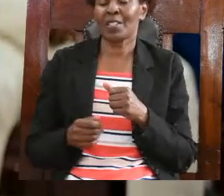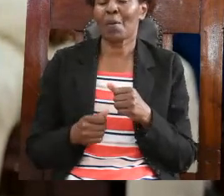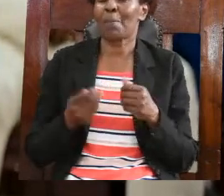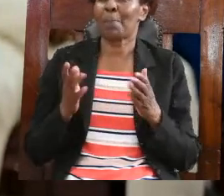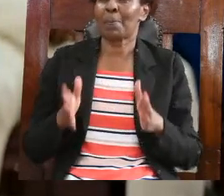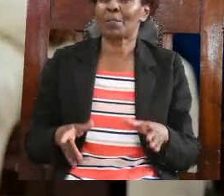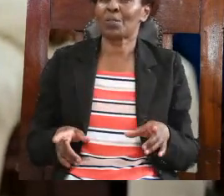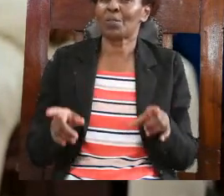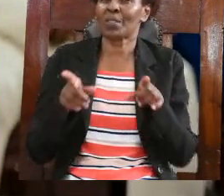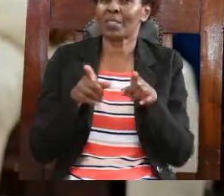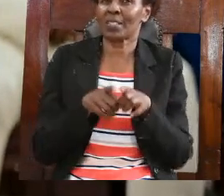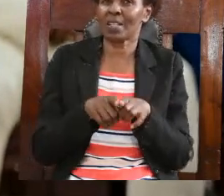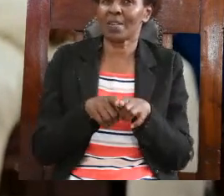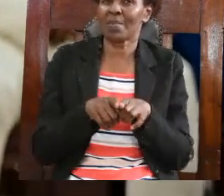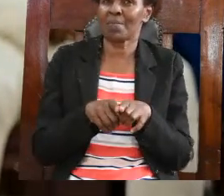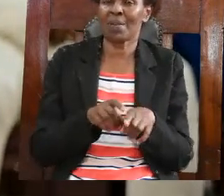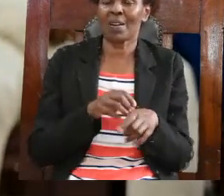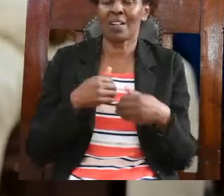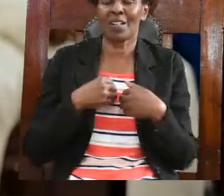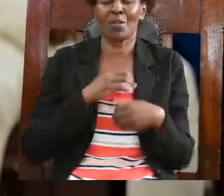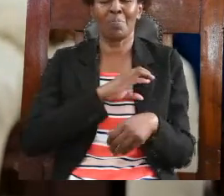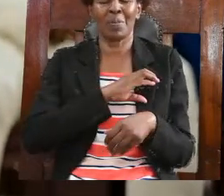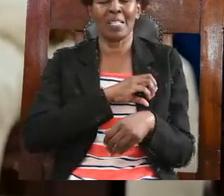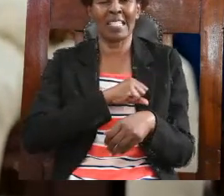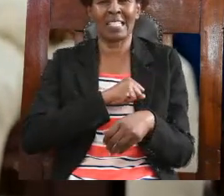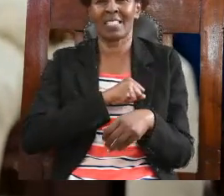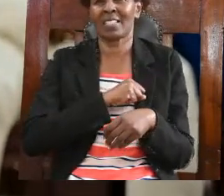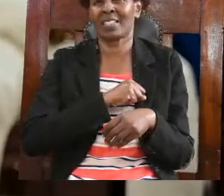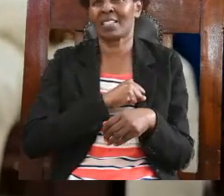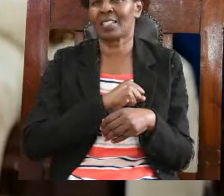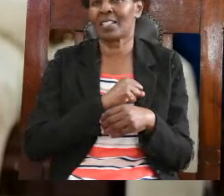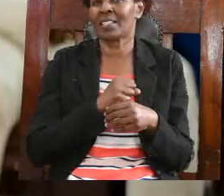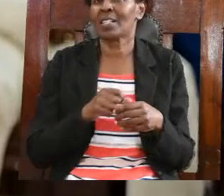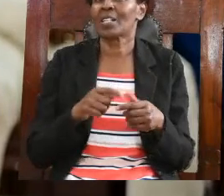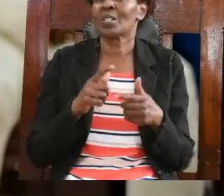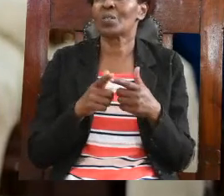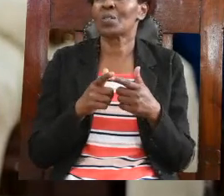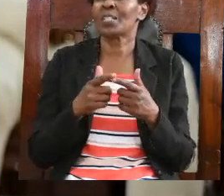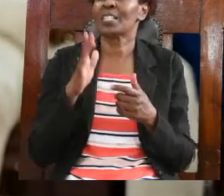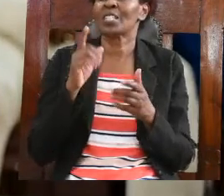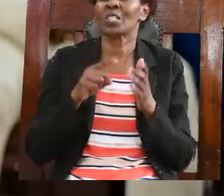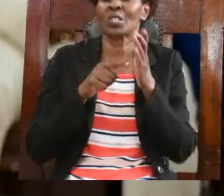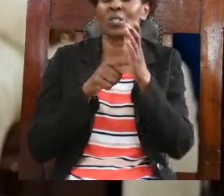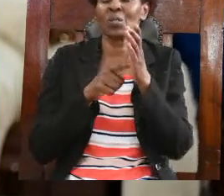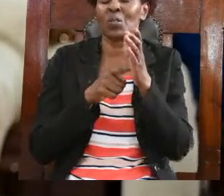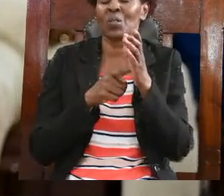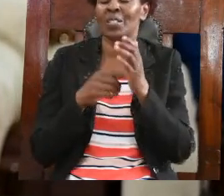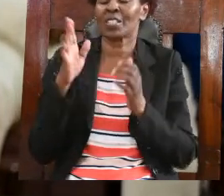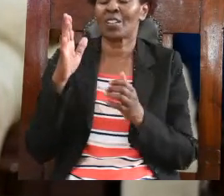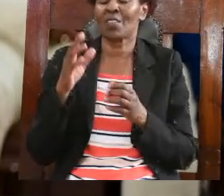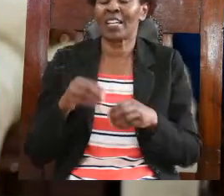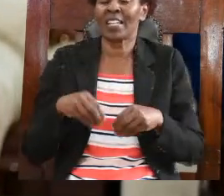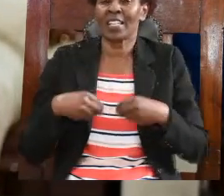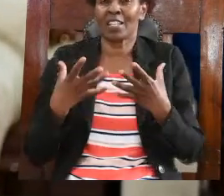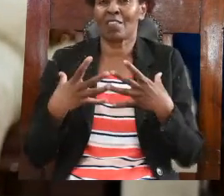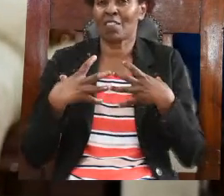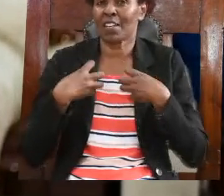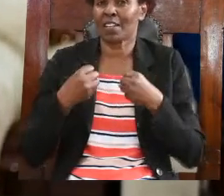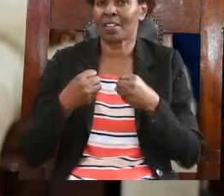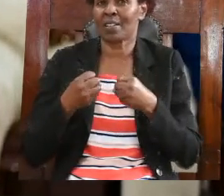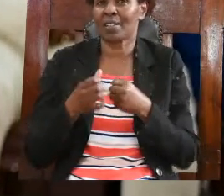kufa, lakini anavumilia katika hali ile, mpaka Mungu anapojidhihirisha, analeta